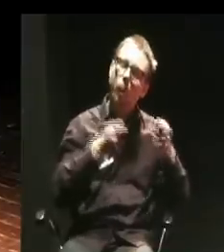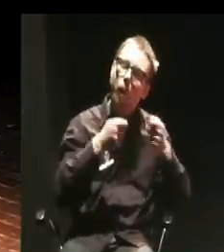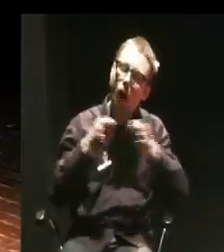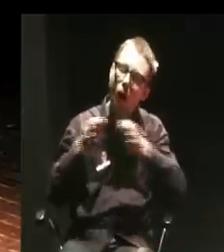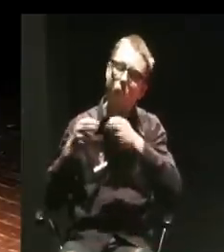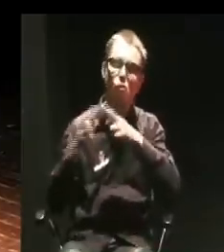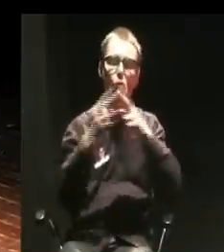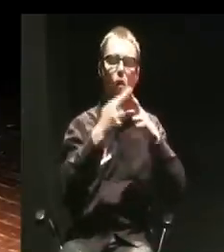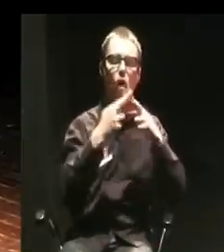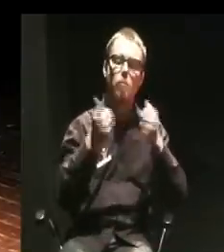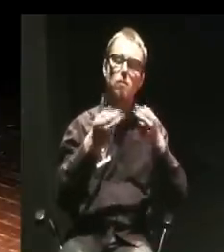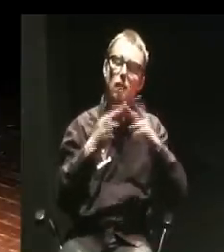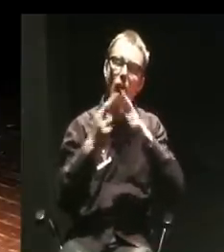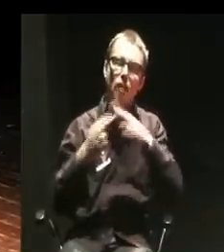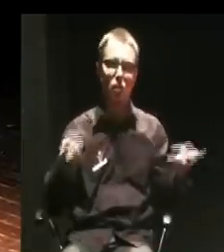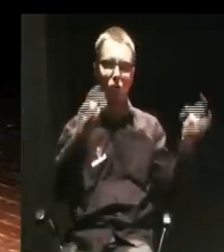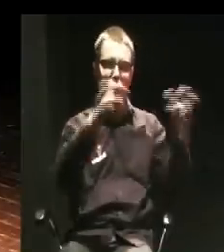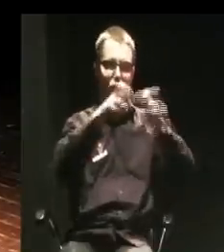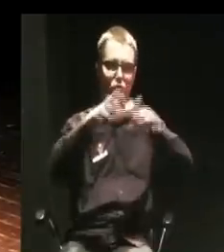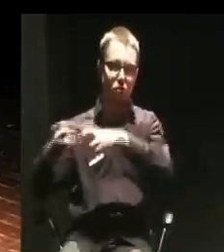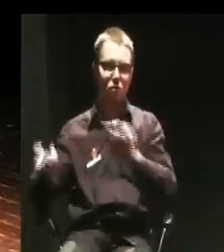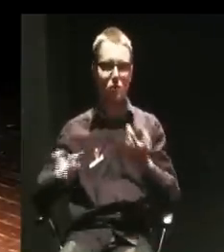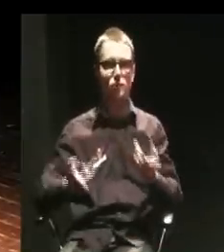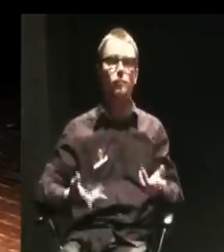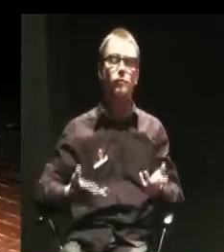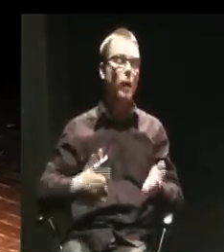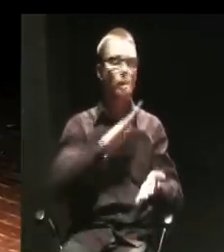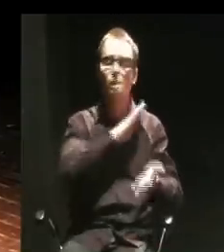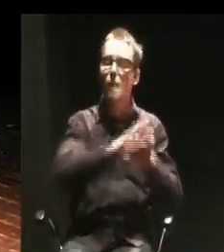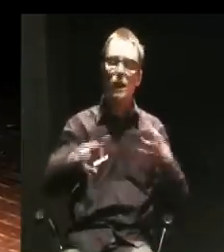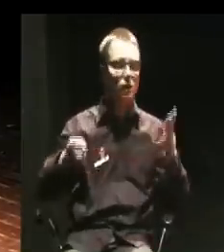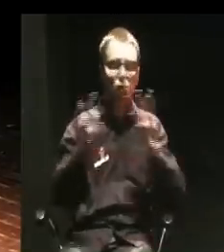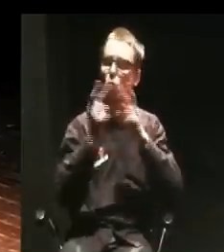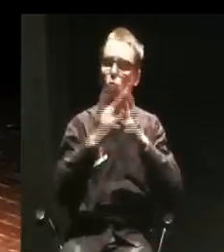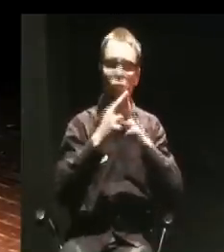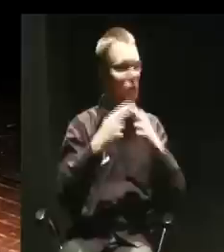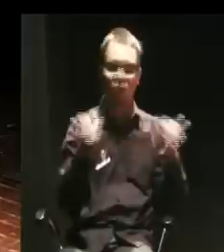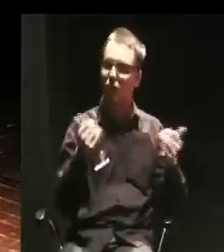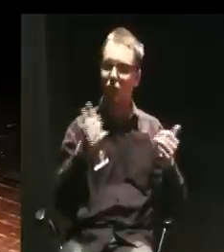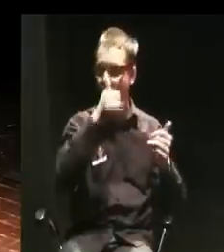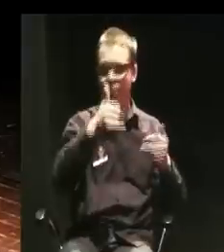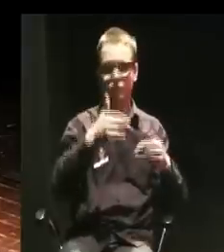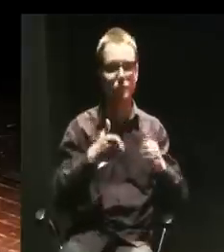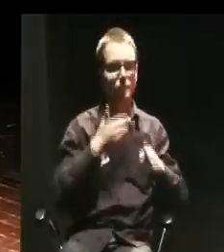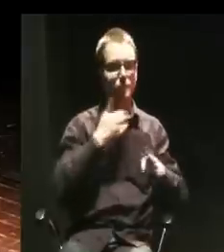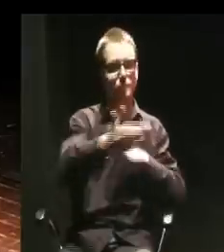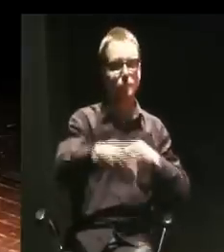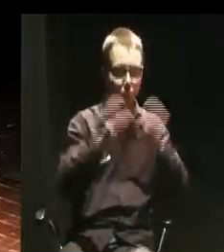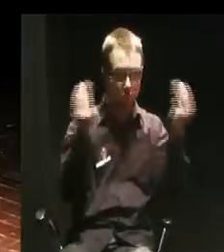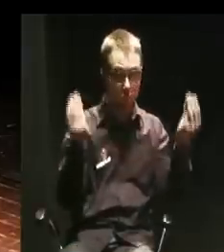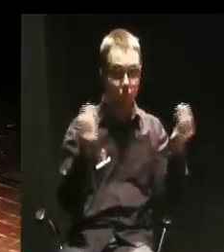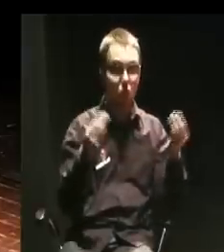relacji. Dzisiaj bez tych relacji nie będziemy mogli się dalej rozwijać. Ta umowa już dzisiaj